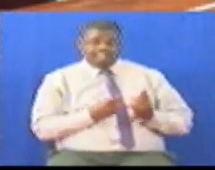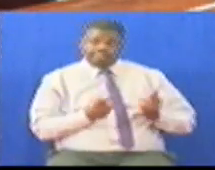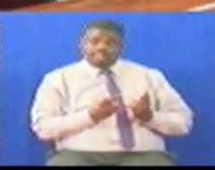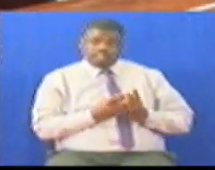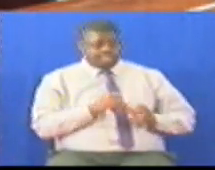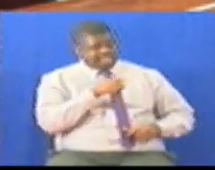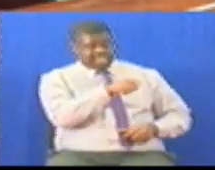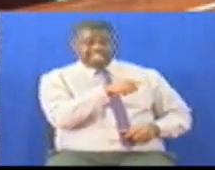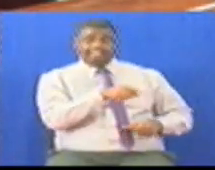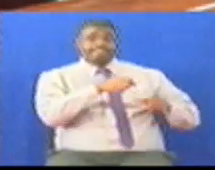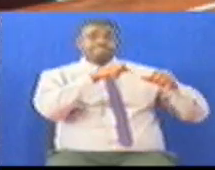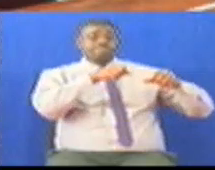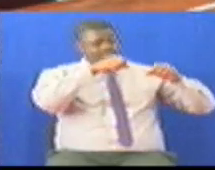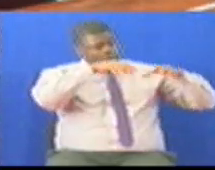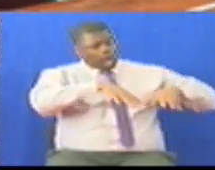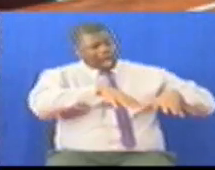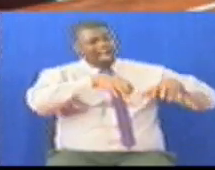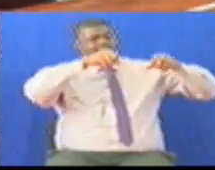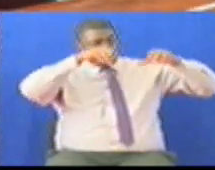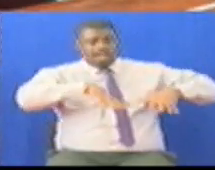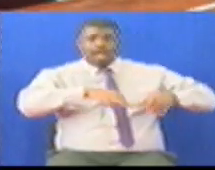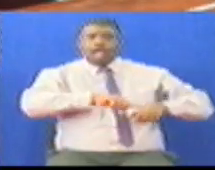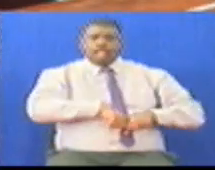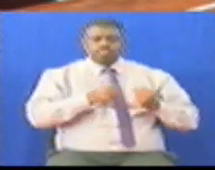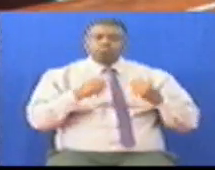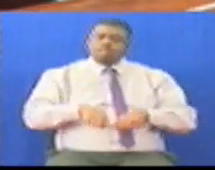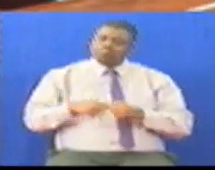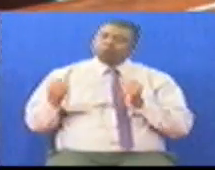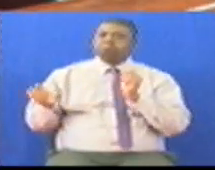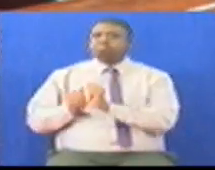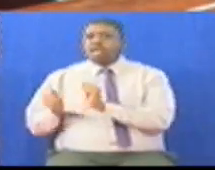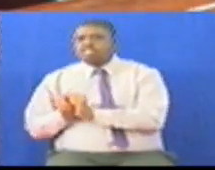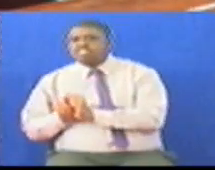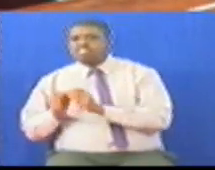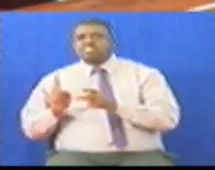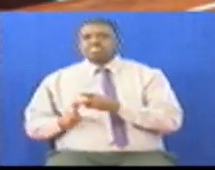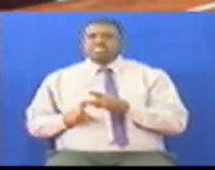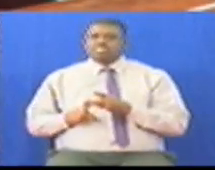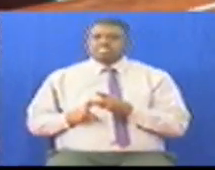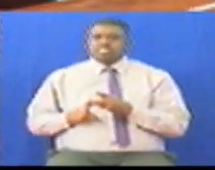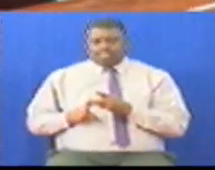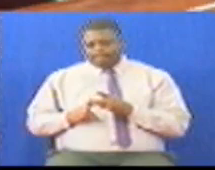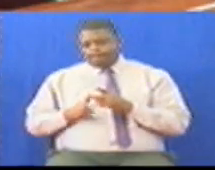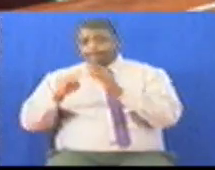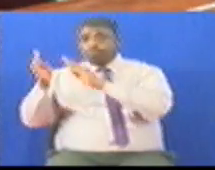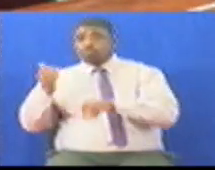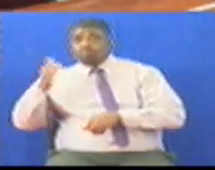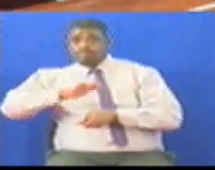hizi zimeleta uharibifu mkubwa kama nilivyosema, mali, miundombinu na kadhalika. Mheshimiwa